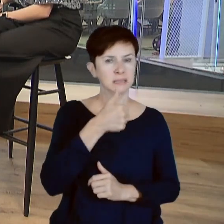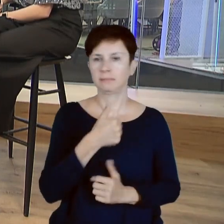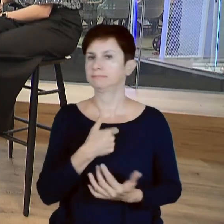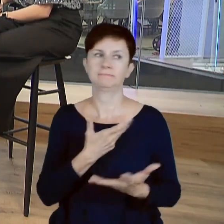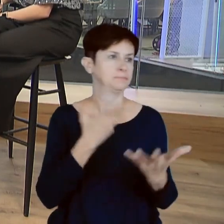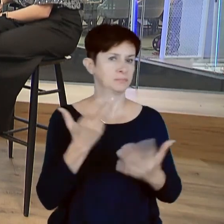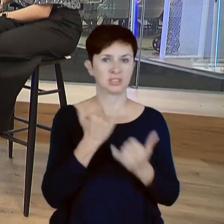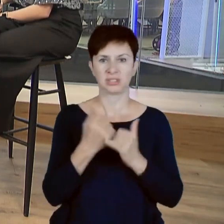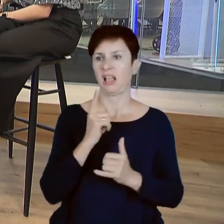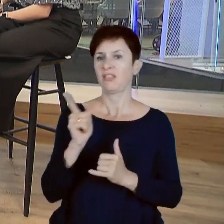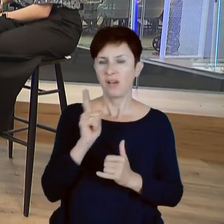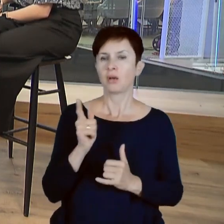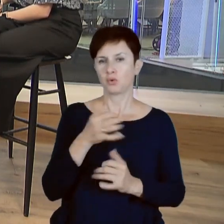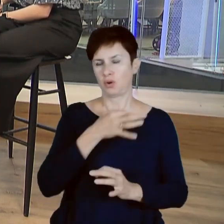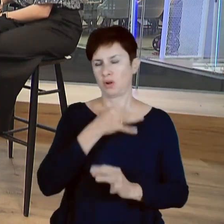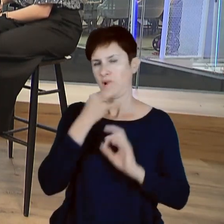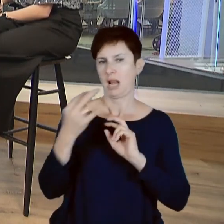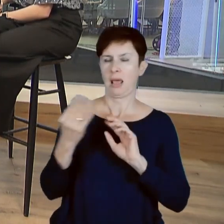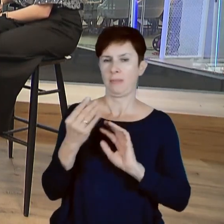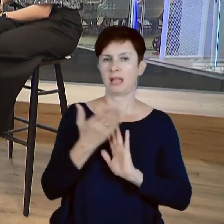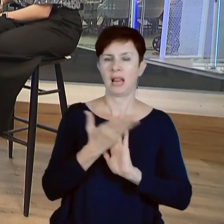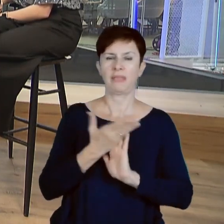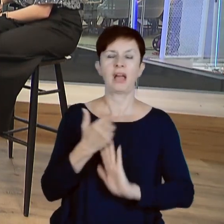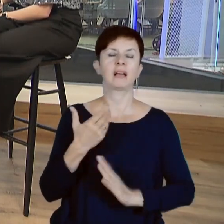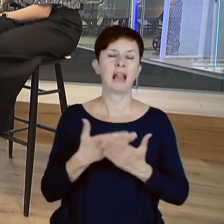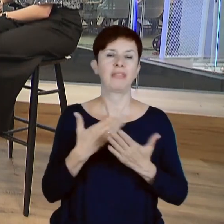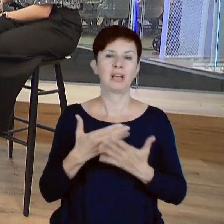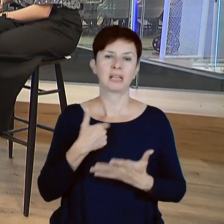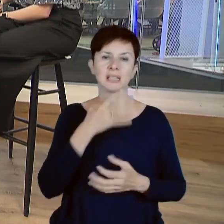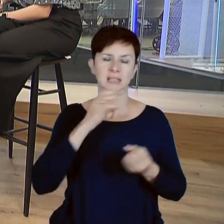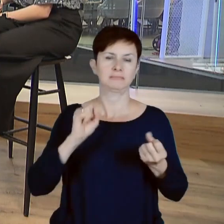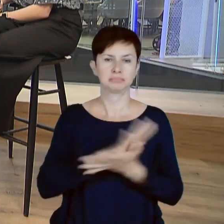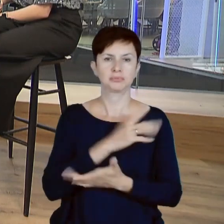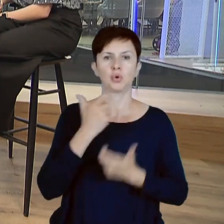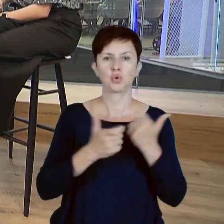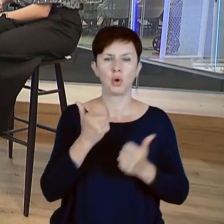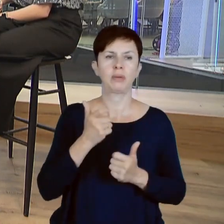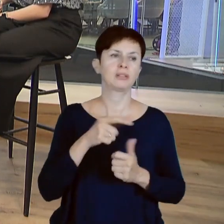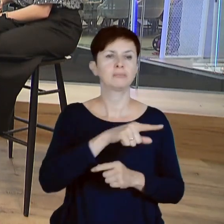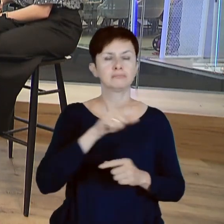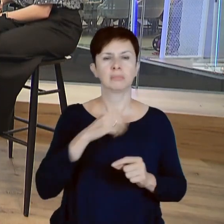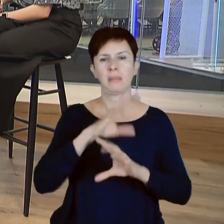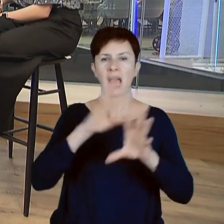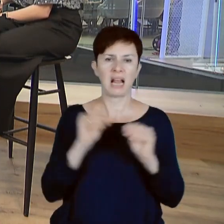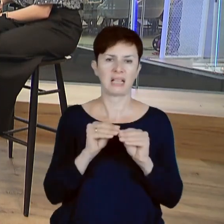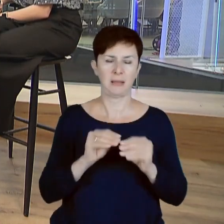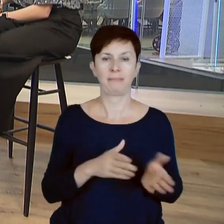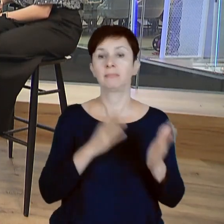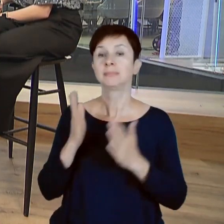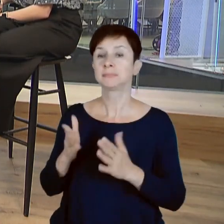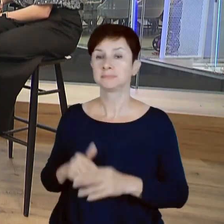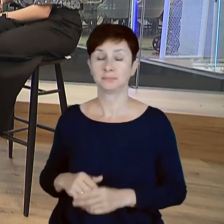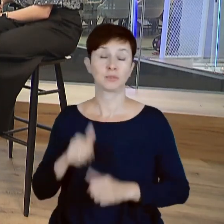stawić temu czoła. Więc bardzo ja stawiam na wypracowanie formuł robienia rzeczy razem. Dominika. Super. I